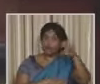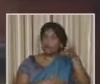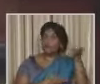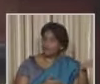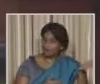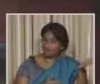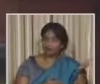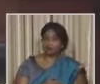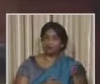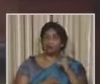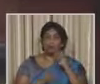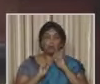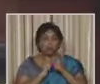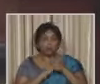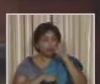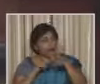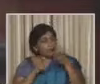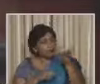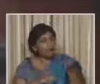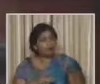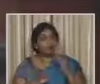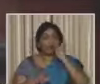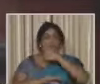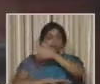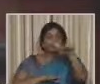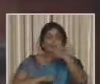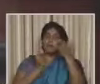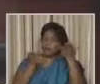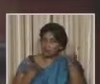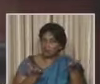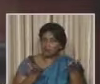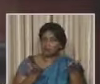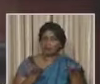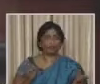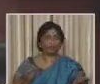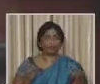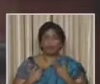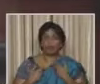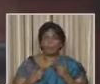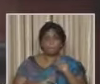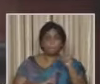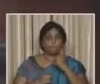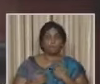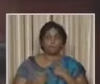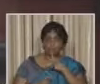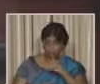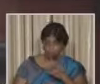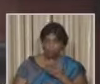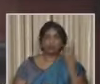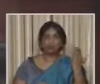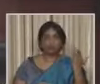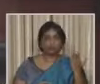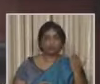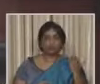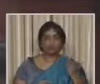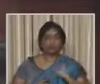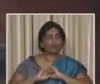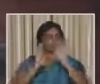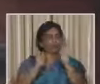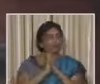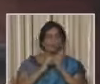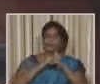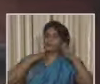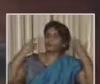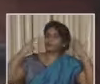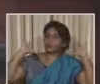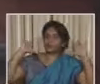இருக்கின்றது, பாதிக்கப்பட்டவர்களுக்கு இருக்கின்றது, பொதுமக்களுக்குள் இருக்கின்றது. இந்த பாராளுமன்றத்தில் எவராவது எழுந்திருந்து கூற முடியுமா, எல்லாமே